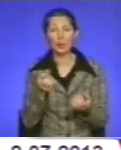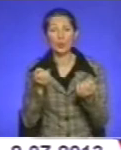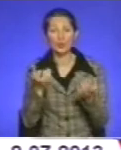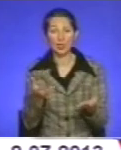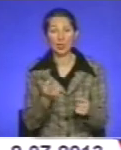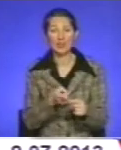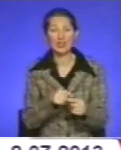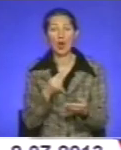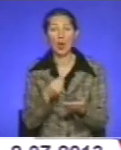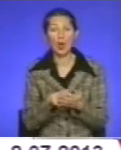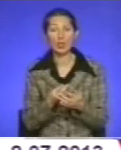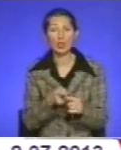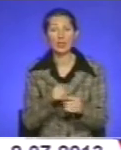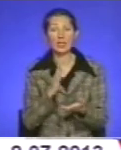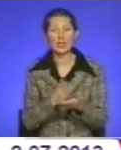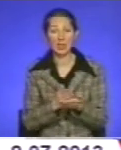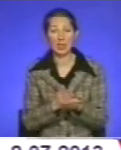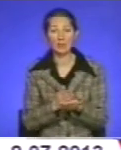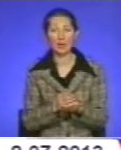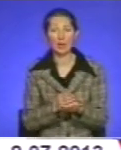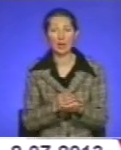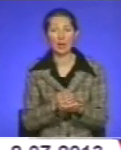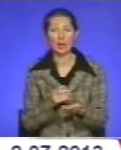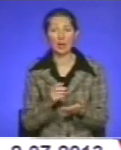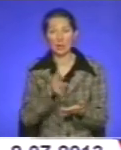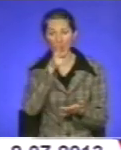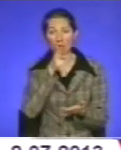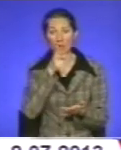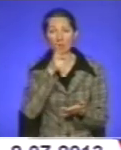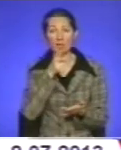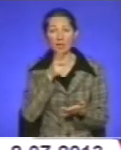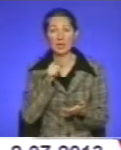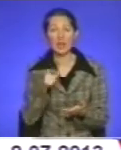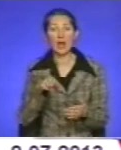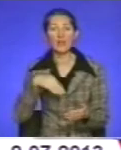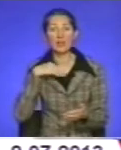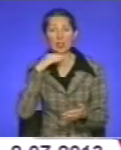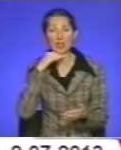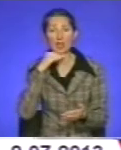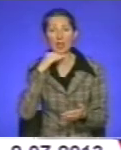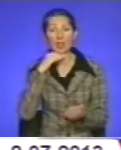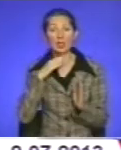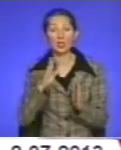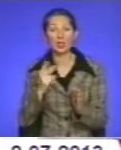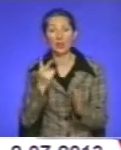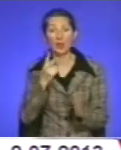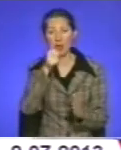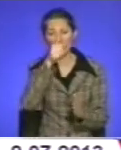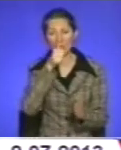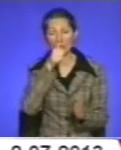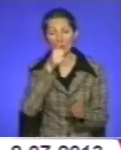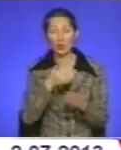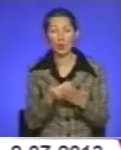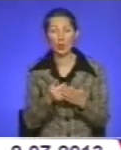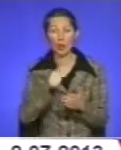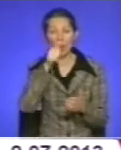оцих коштів, які є, кошторис, який є на квартал, їх вистачає буквально на 2 місяці. Тобто